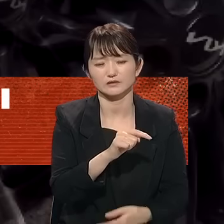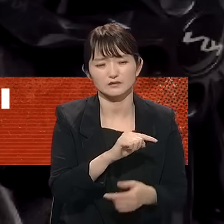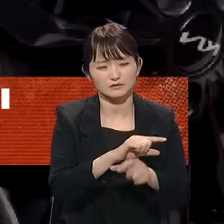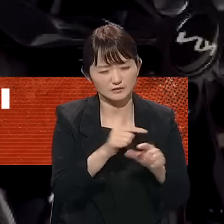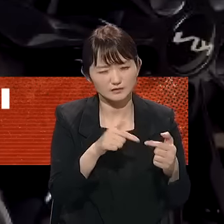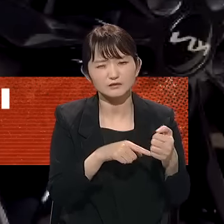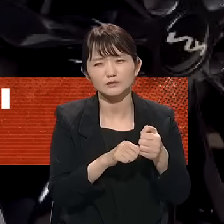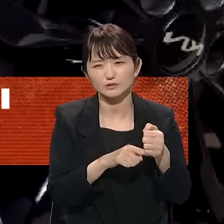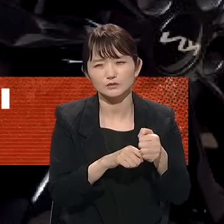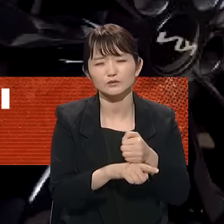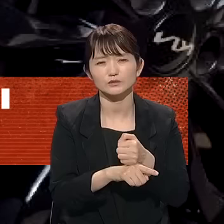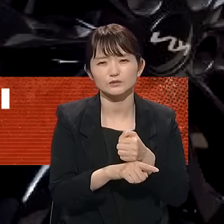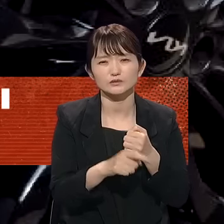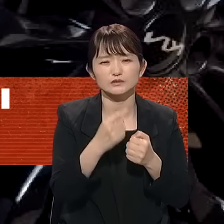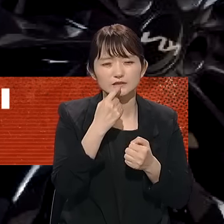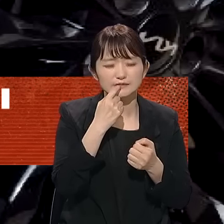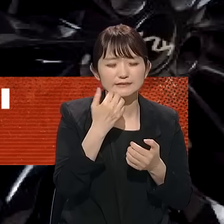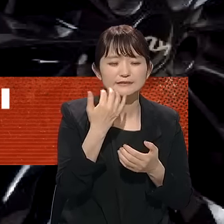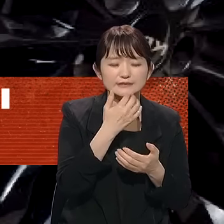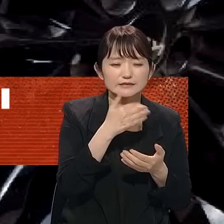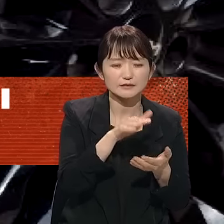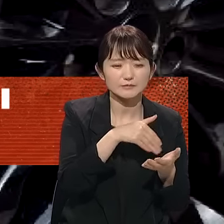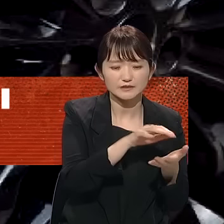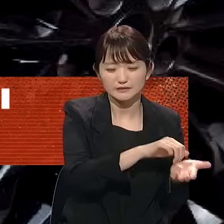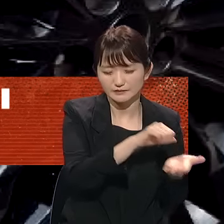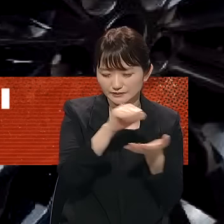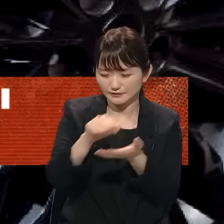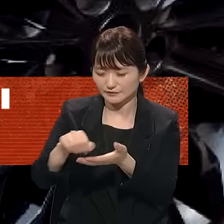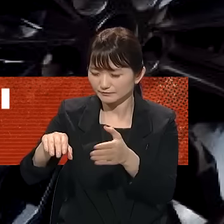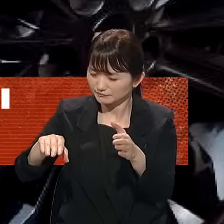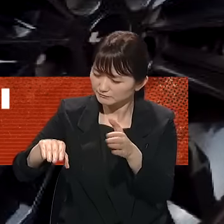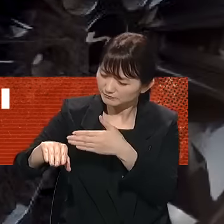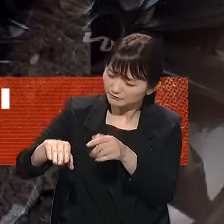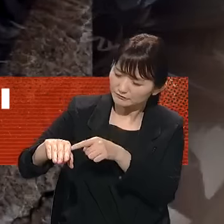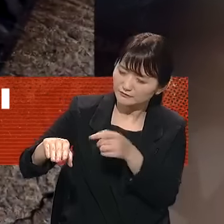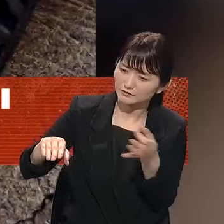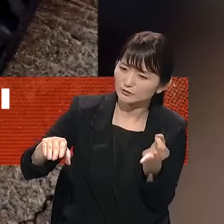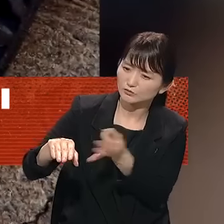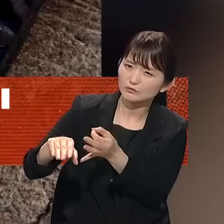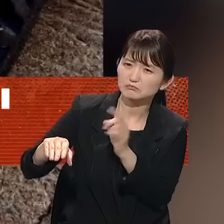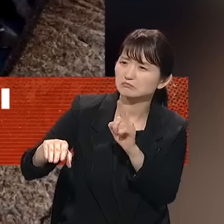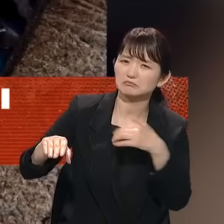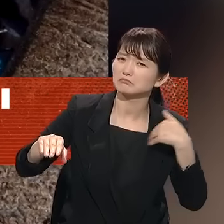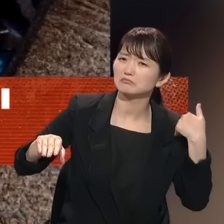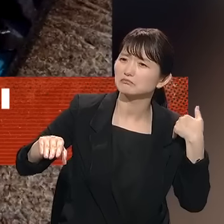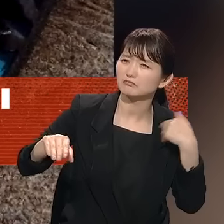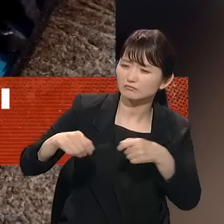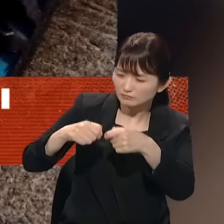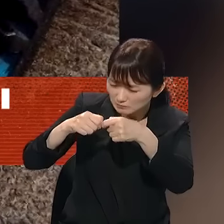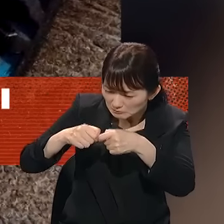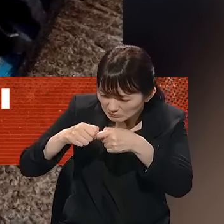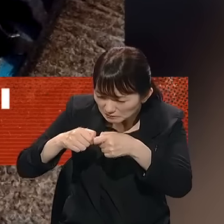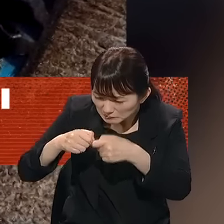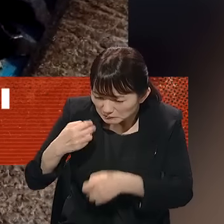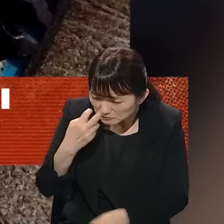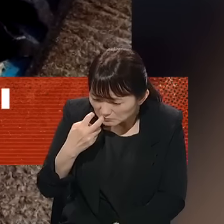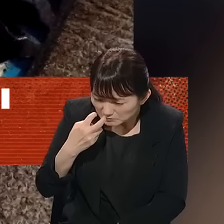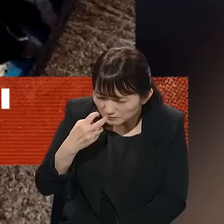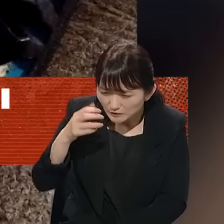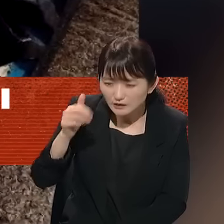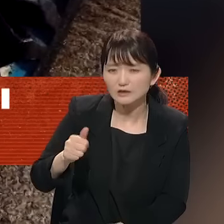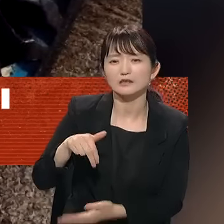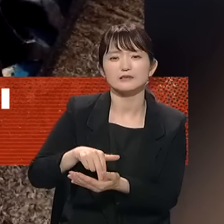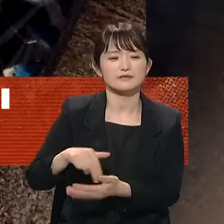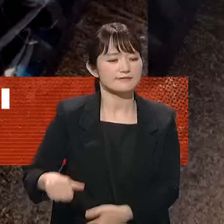이제 저렇게 흰색 페인트를 칠했는데 글쎄요 겉으로 봐가지고는 잘 모르지만 자세히 보면은 저 차주 입장에서는